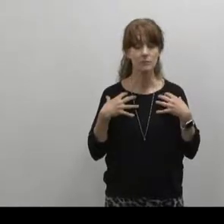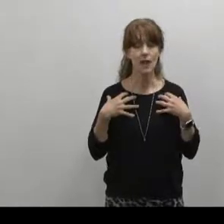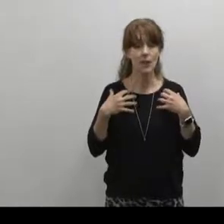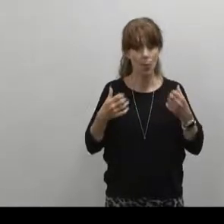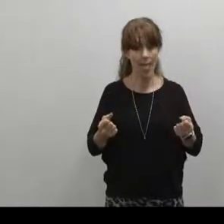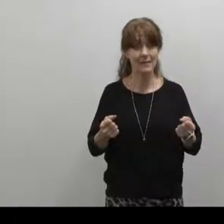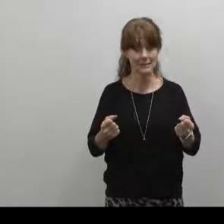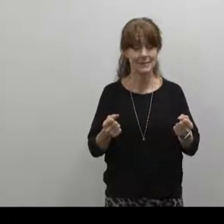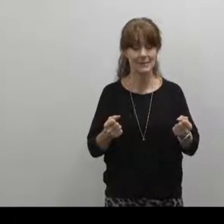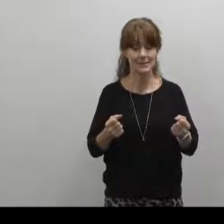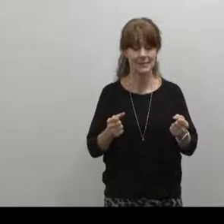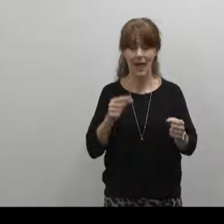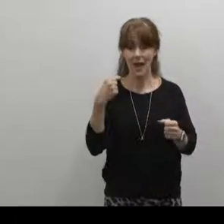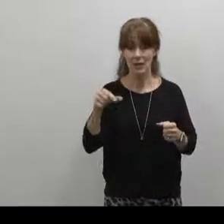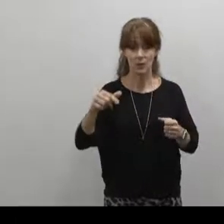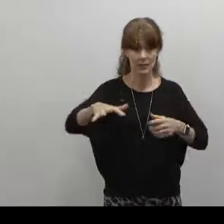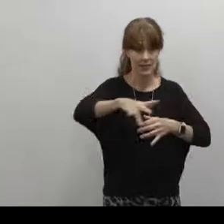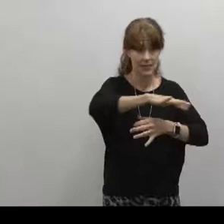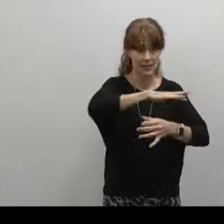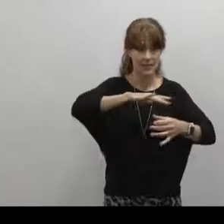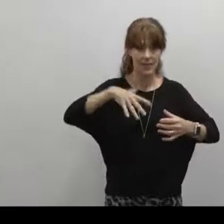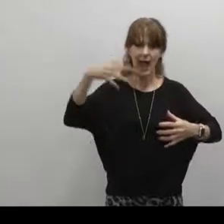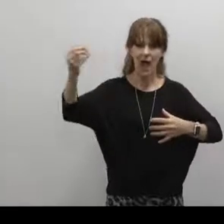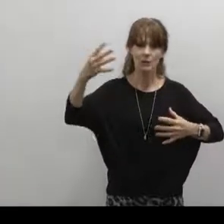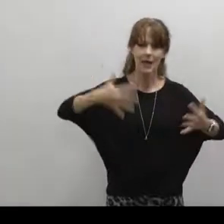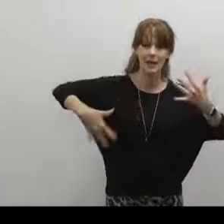ok mặt bàn ở